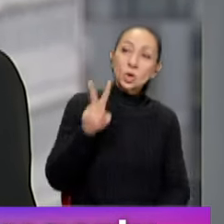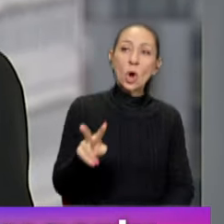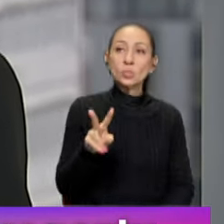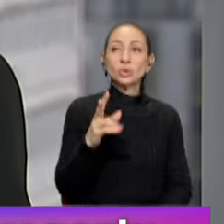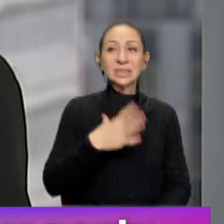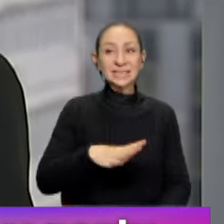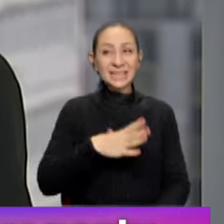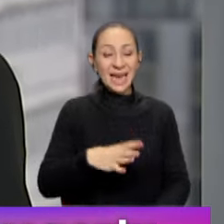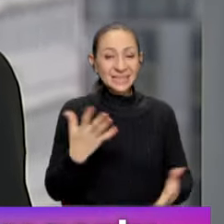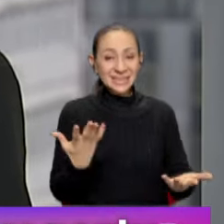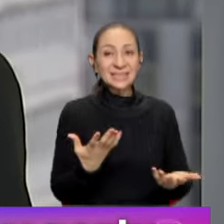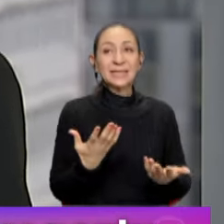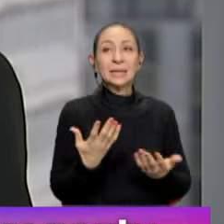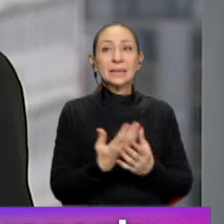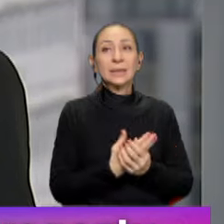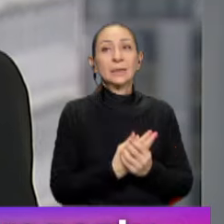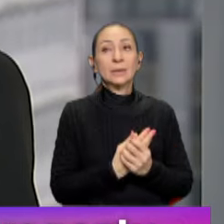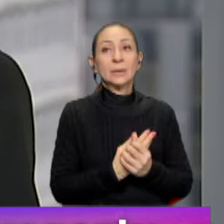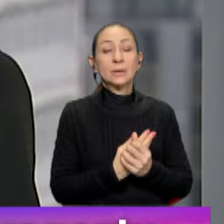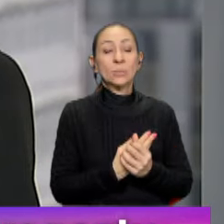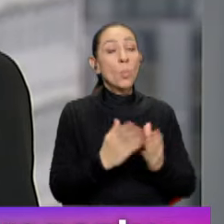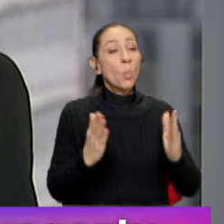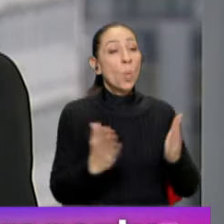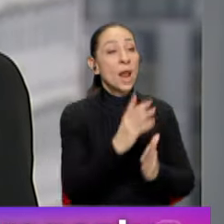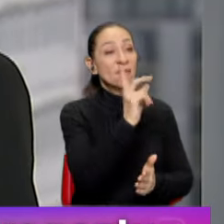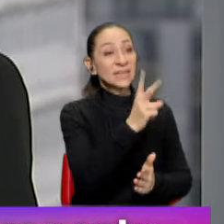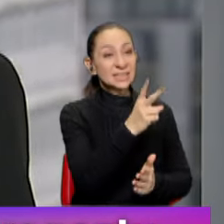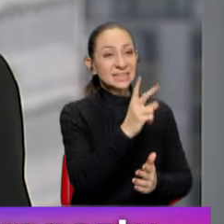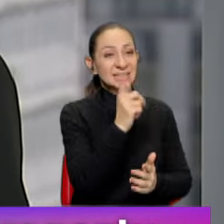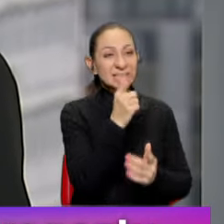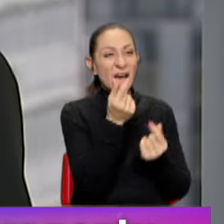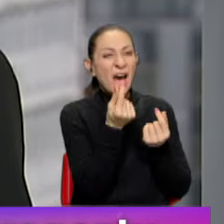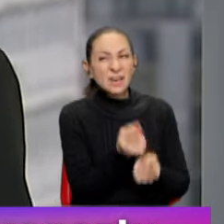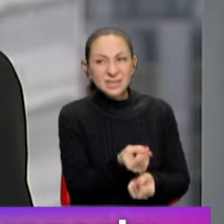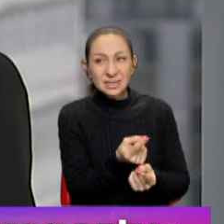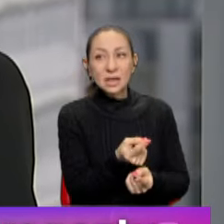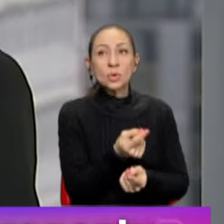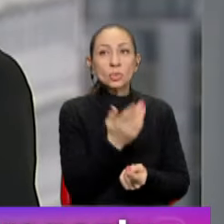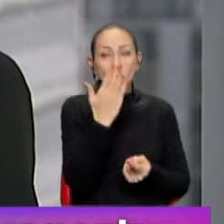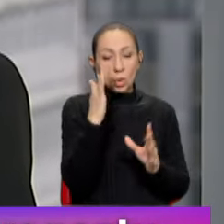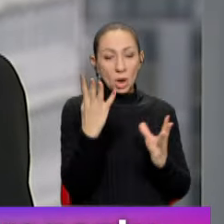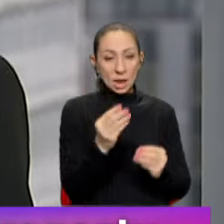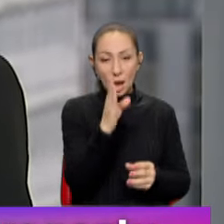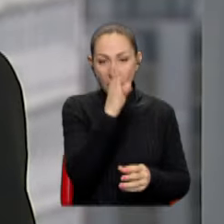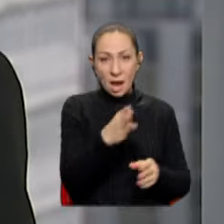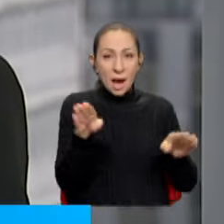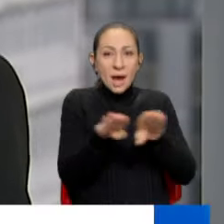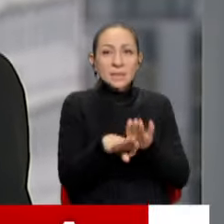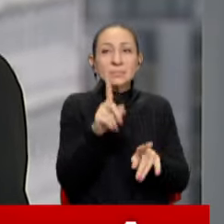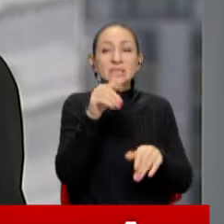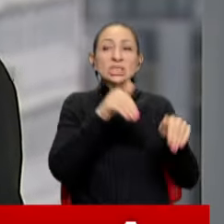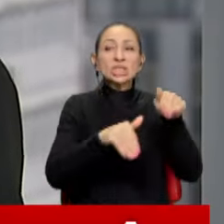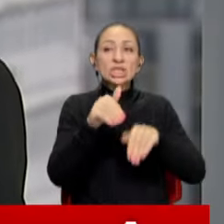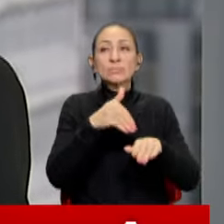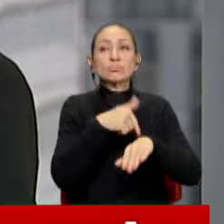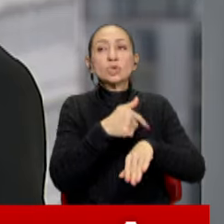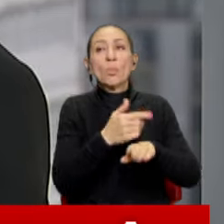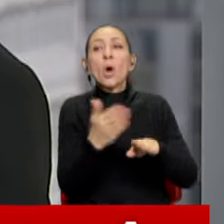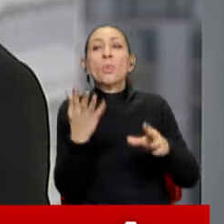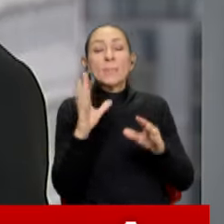gördüğümüz yayın kuruluşları var. Muhalefetin sesi daha az yansıtılıyor ve doğal olarak adil bir seçim süreci de yürütülemiyor.